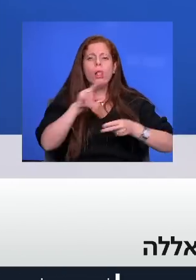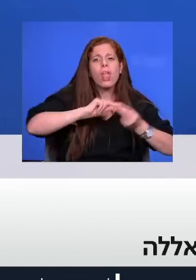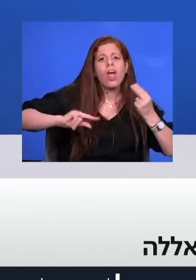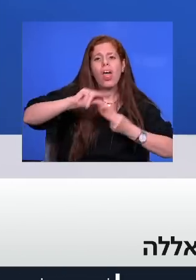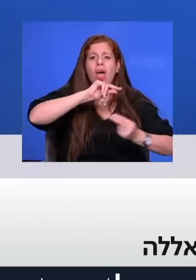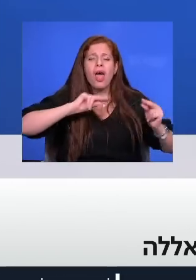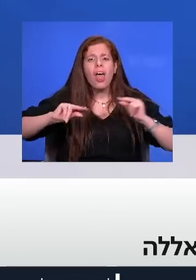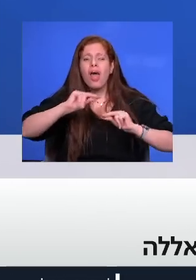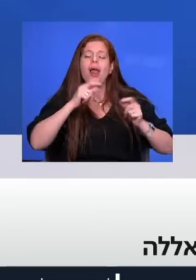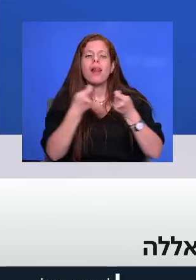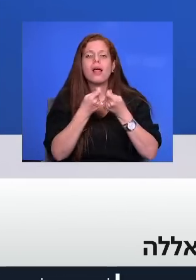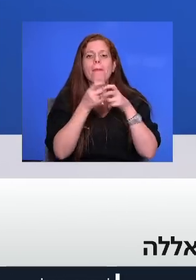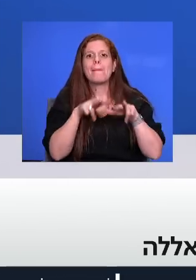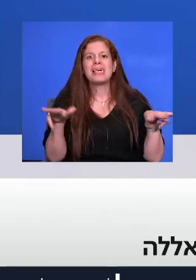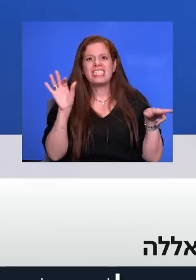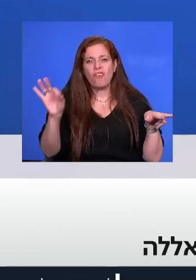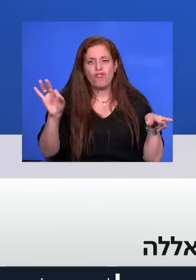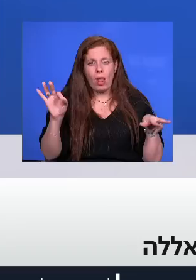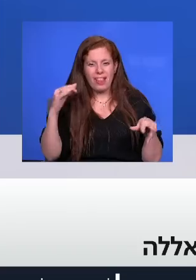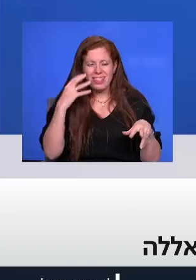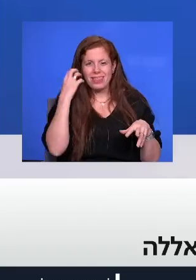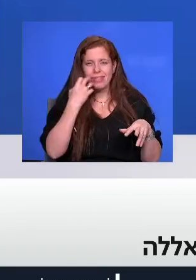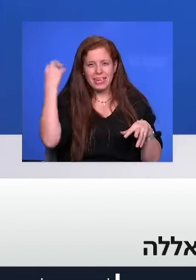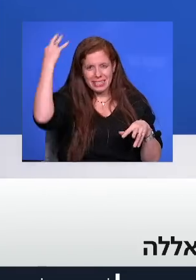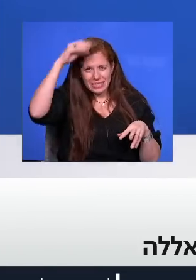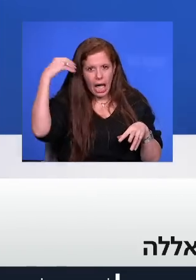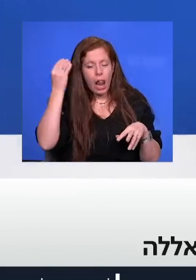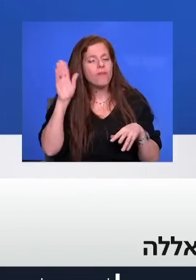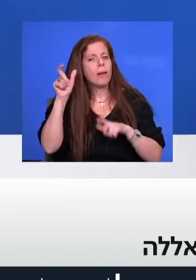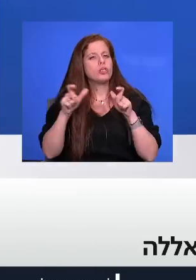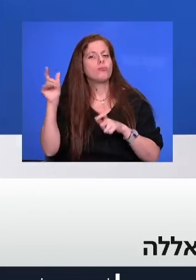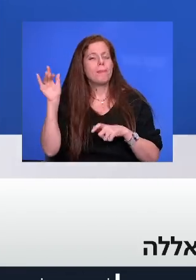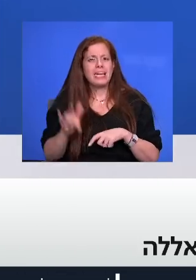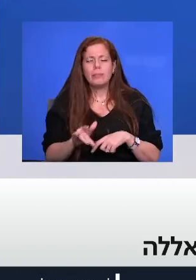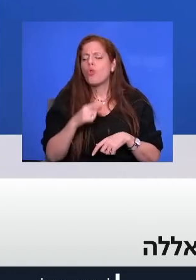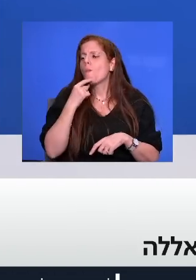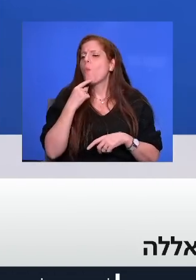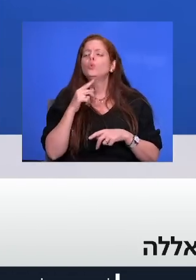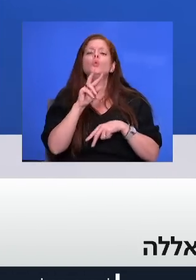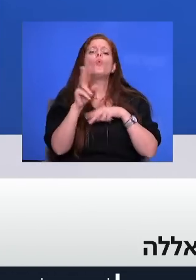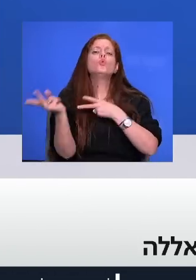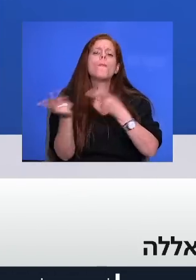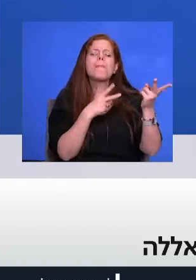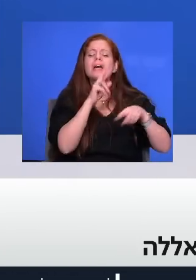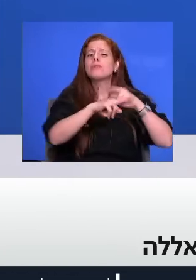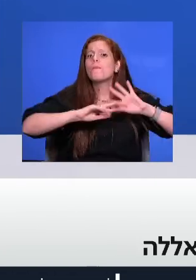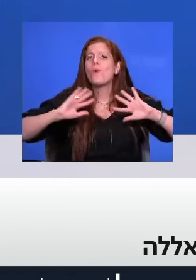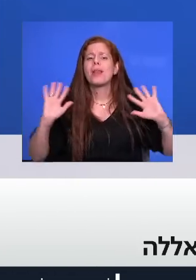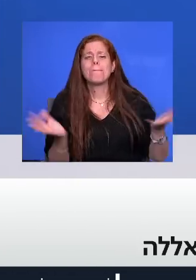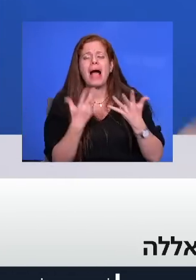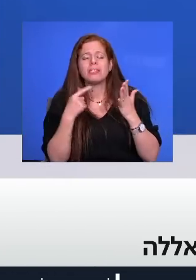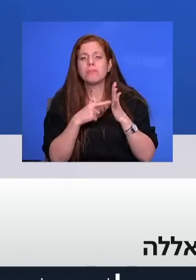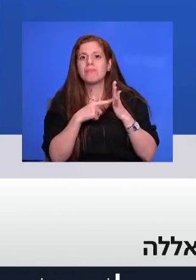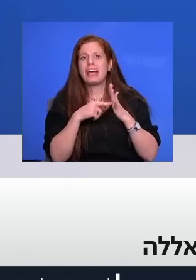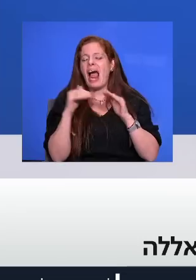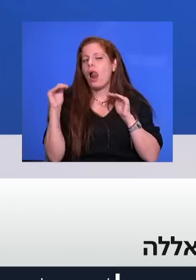לגבי מצבו של נסראללה, בעיקר מצד מתנגדיו, כולל טענות שהושפז בטיפול נמרץ אחרי הידרדרות במצבו הרפואי. אין